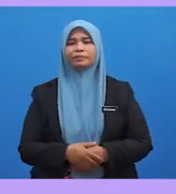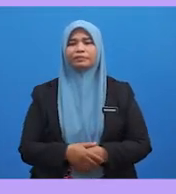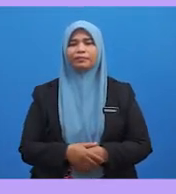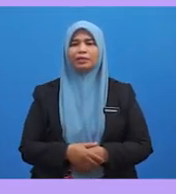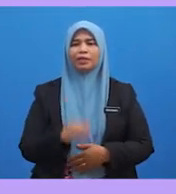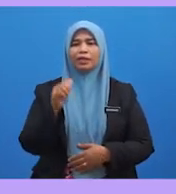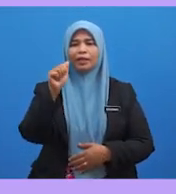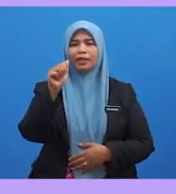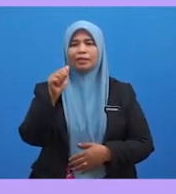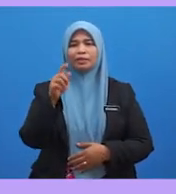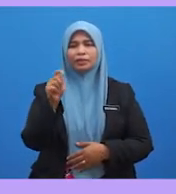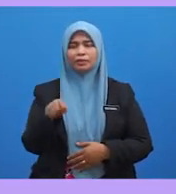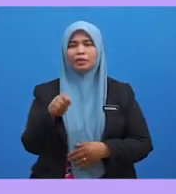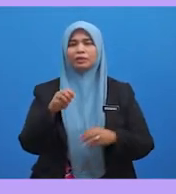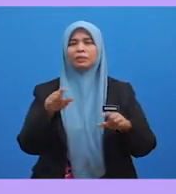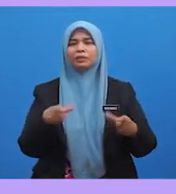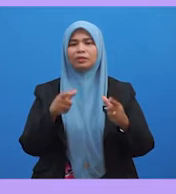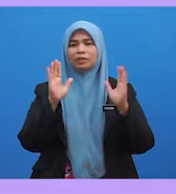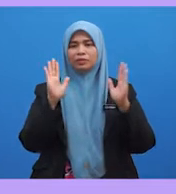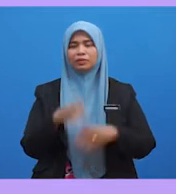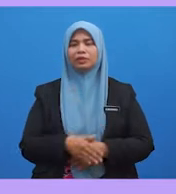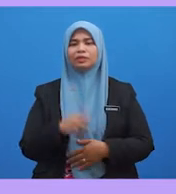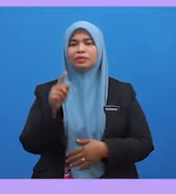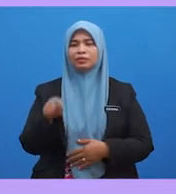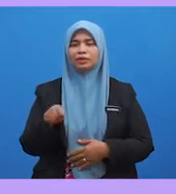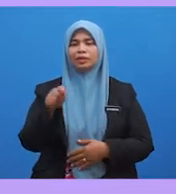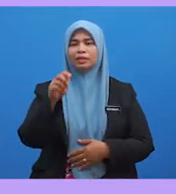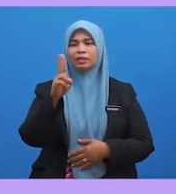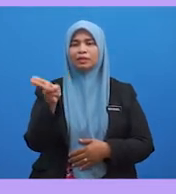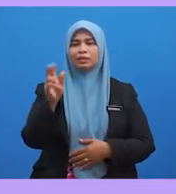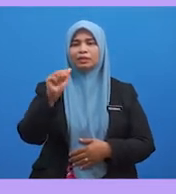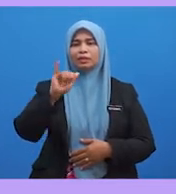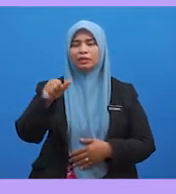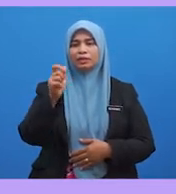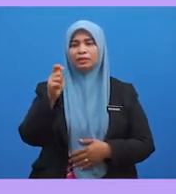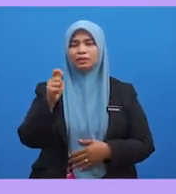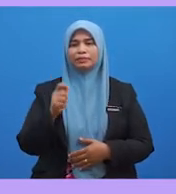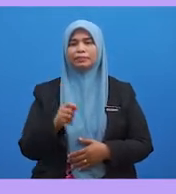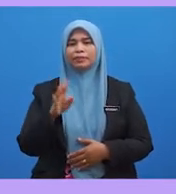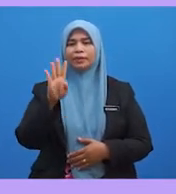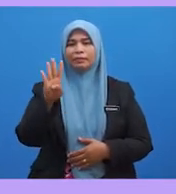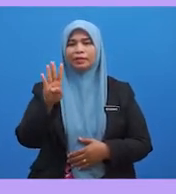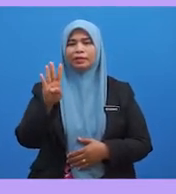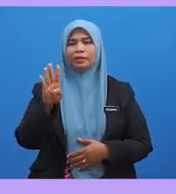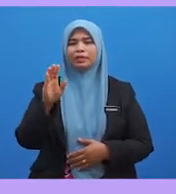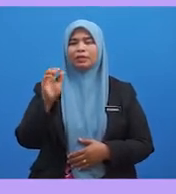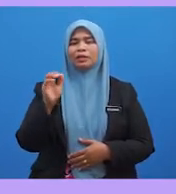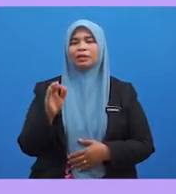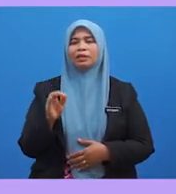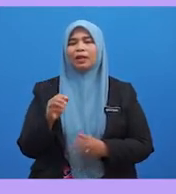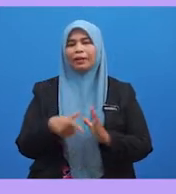A. Sunat melakukan solat sunat hajat. B.